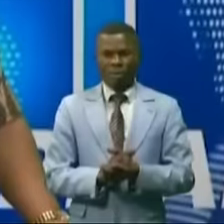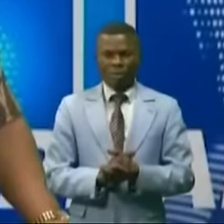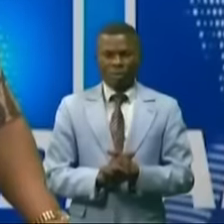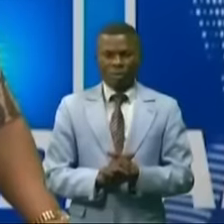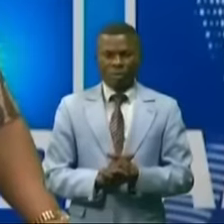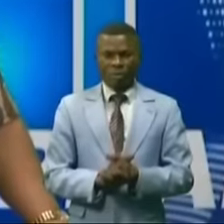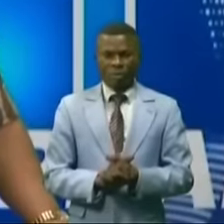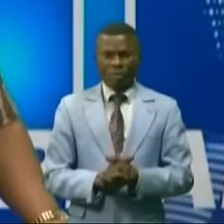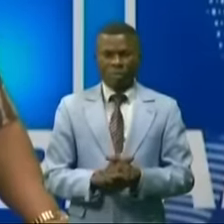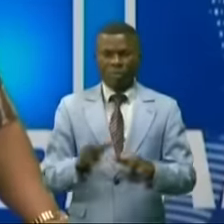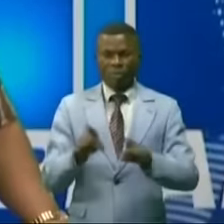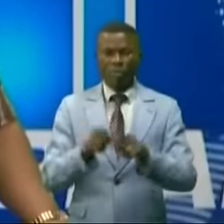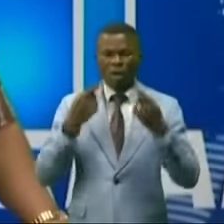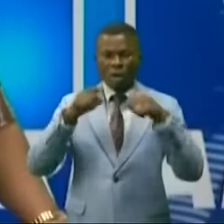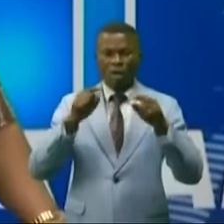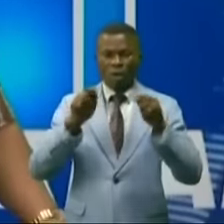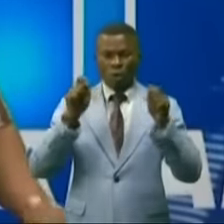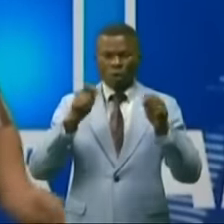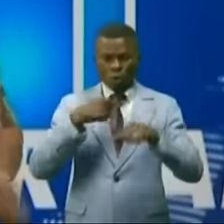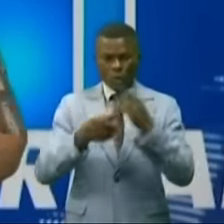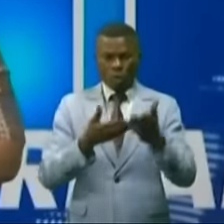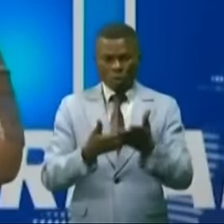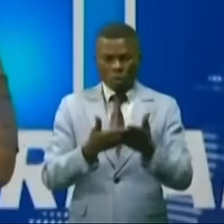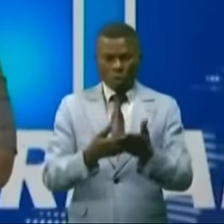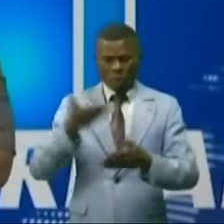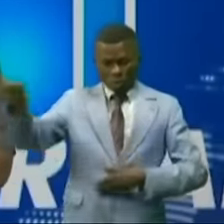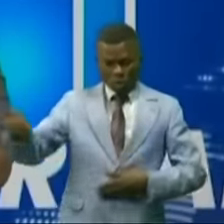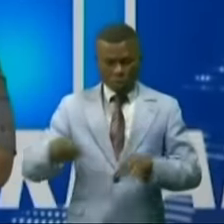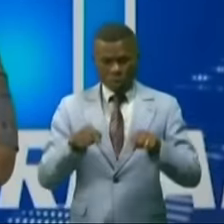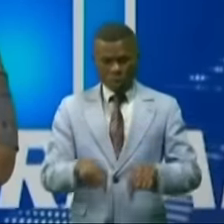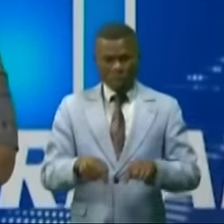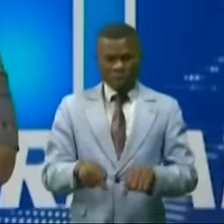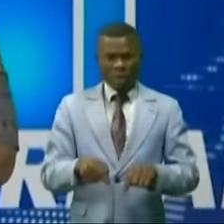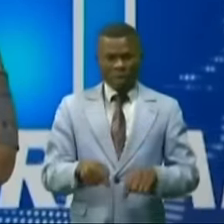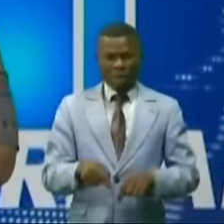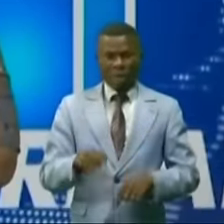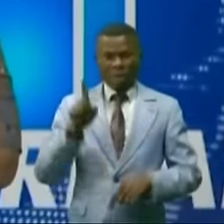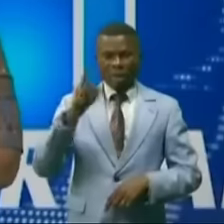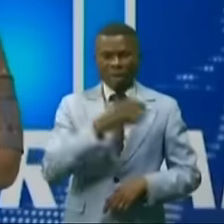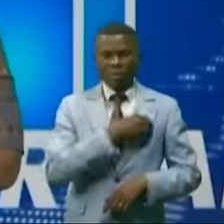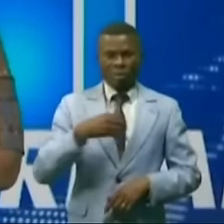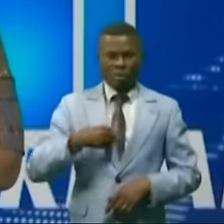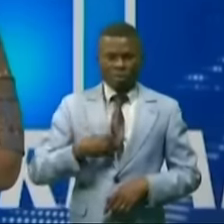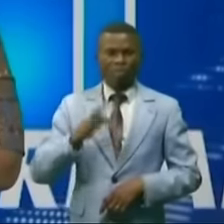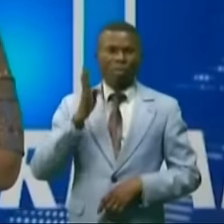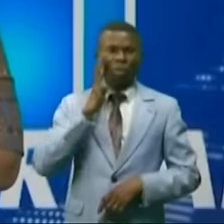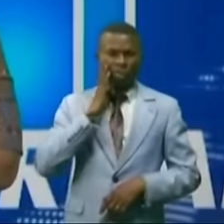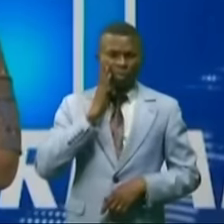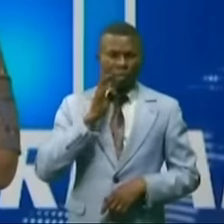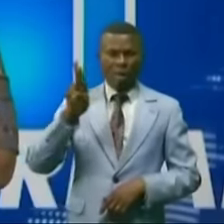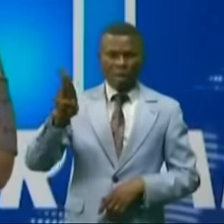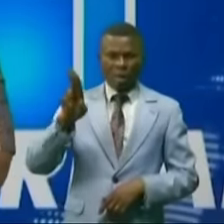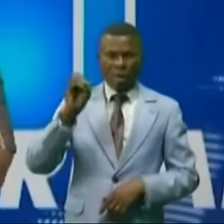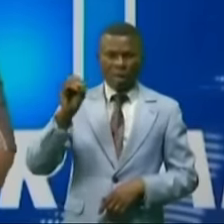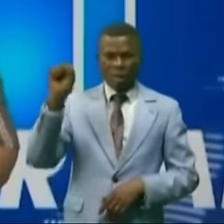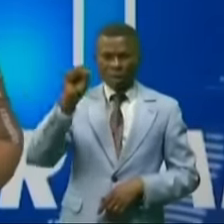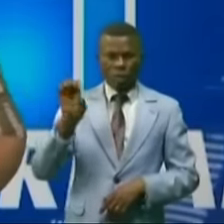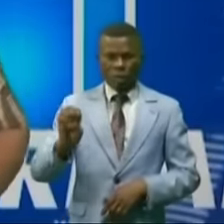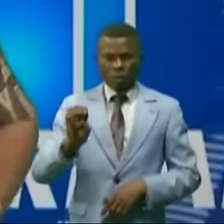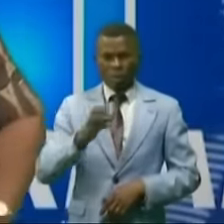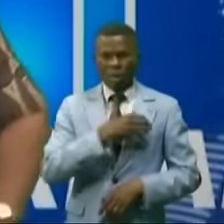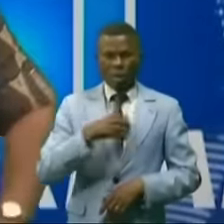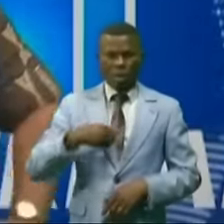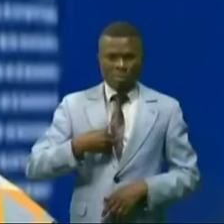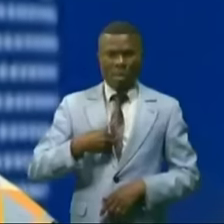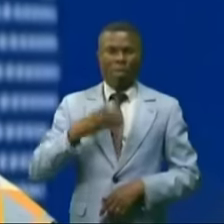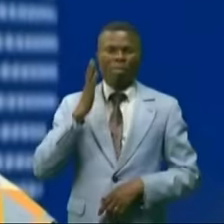Comme annoncé au début de ce journal, nous recevons sur ce plateau Madame Marie-Rose Tchité. Madame Marie-Rose